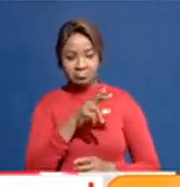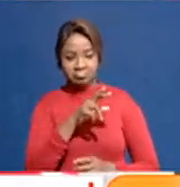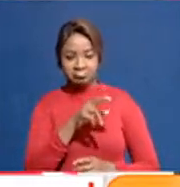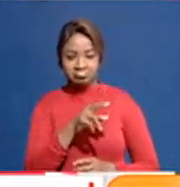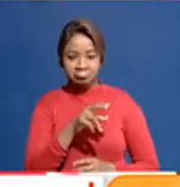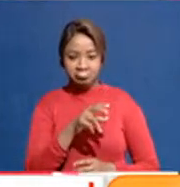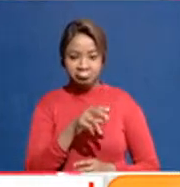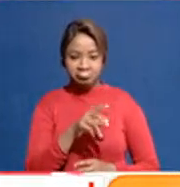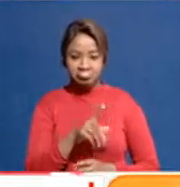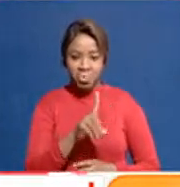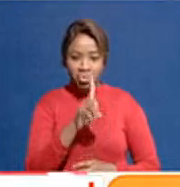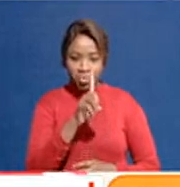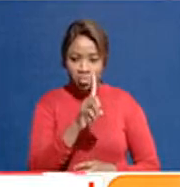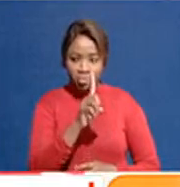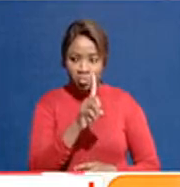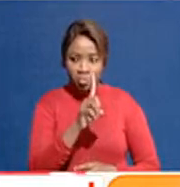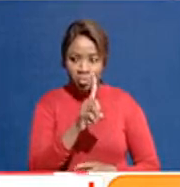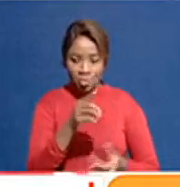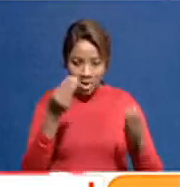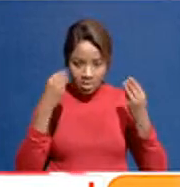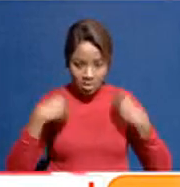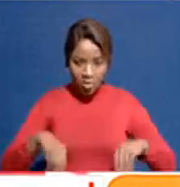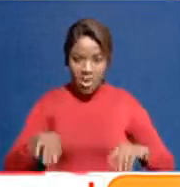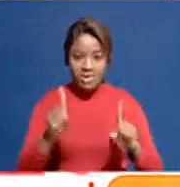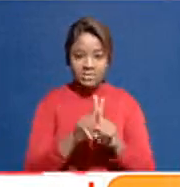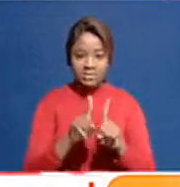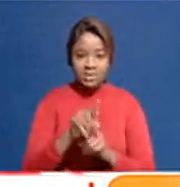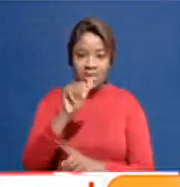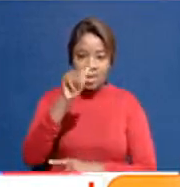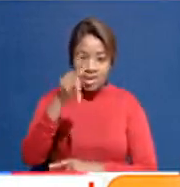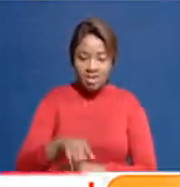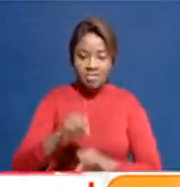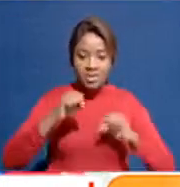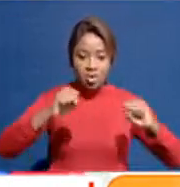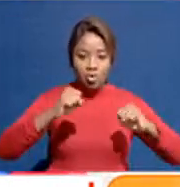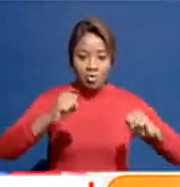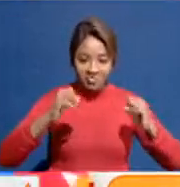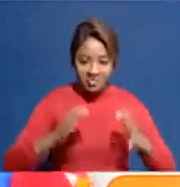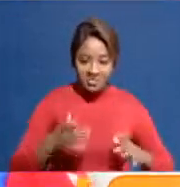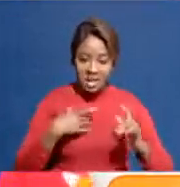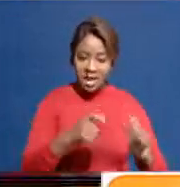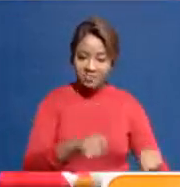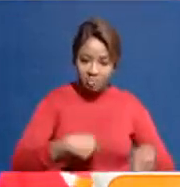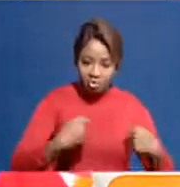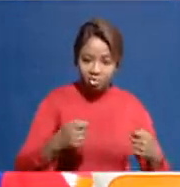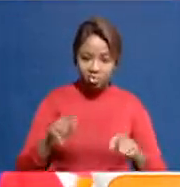fully dressed as a AP officer, ambaye alikuwa na boots, alikuwa na kofia,